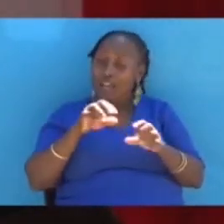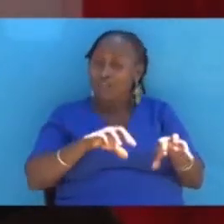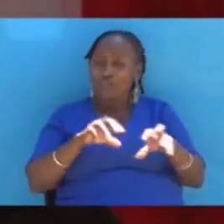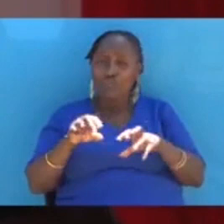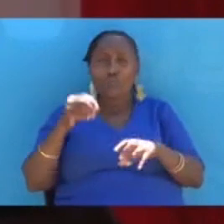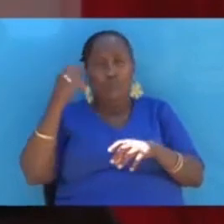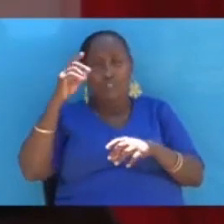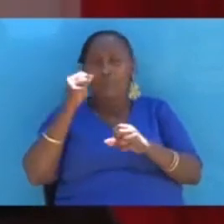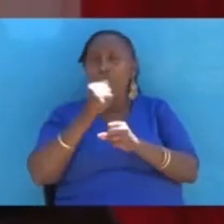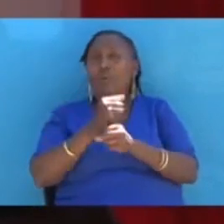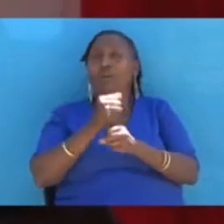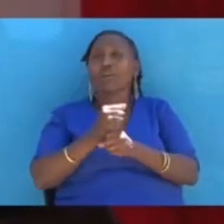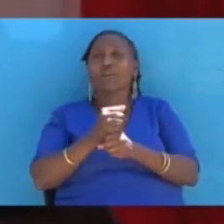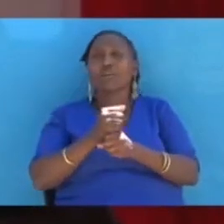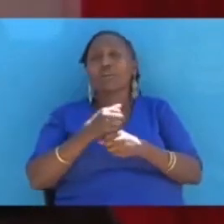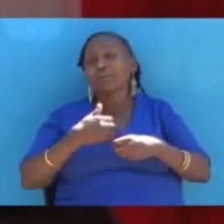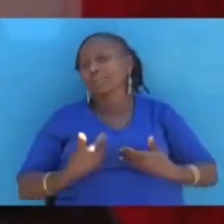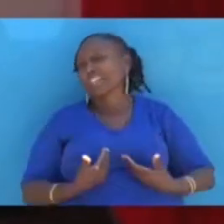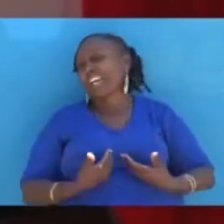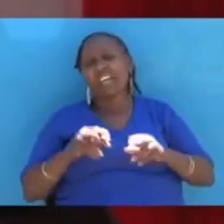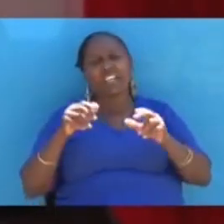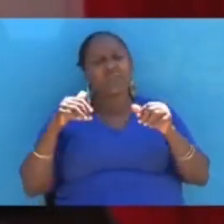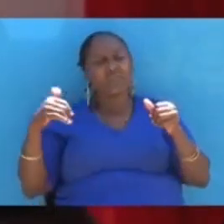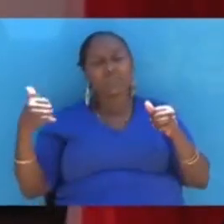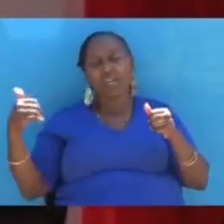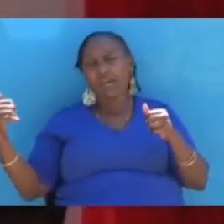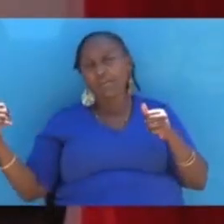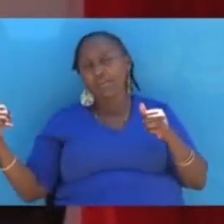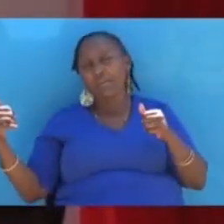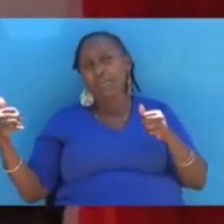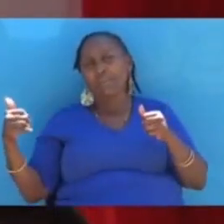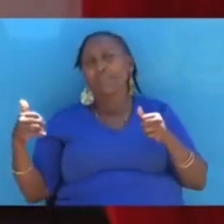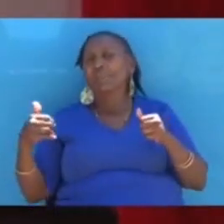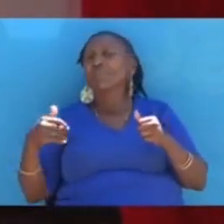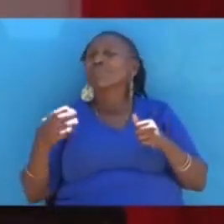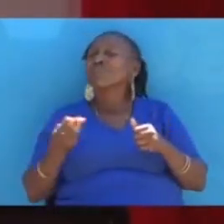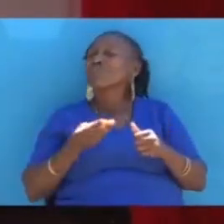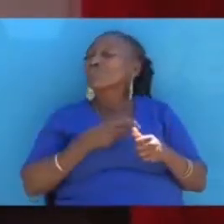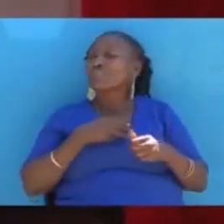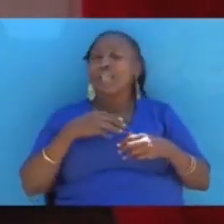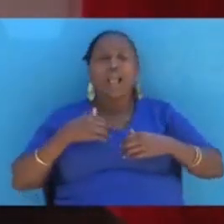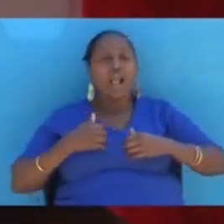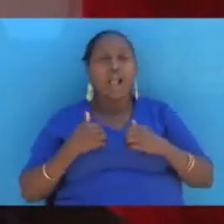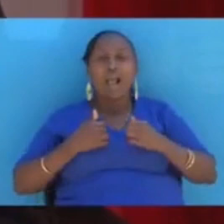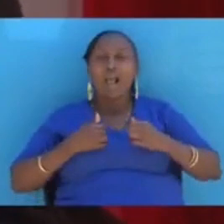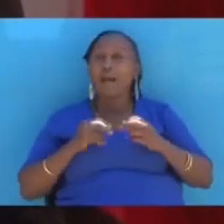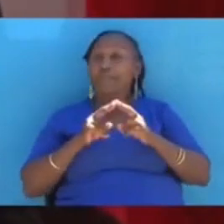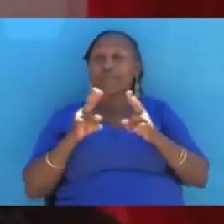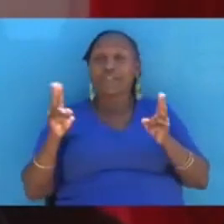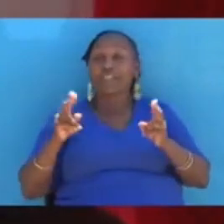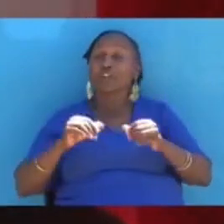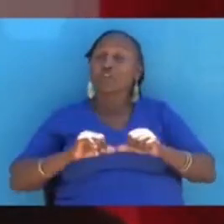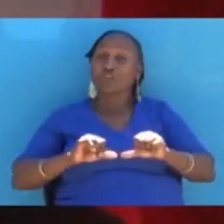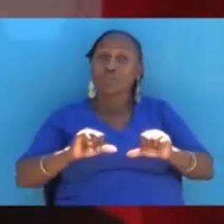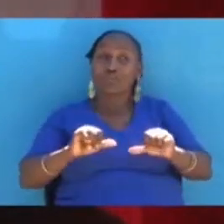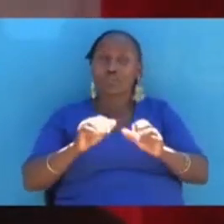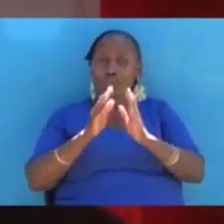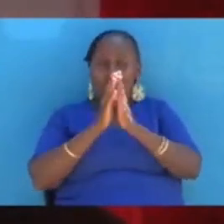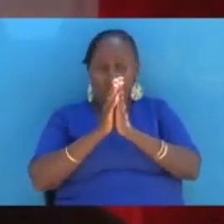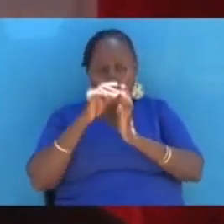Na hatutachoka kusema shukrani, tulifurahi sana na tutaendelea kuwaombea Mungu